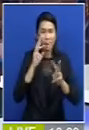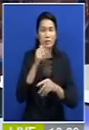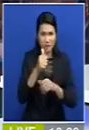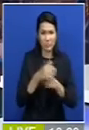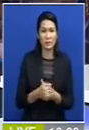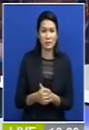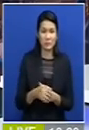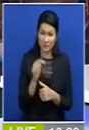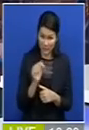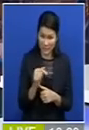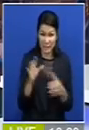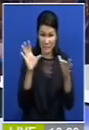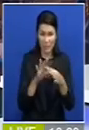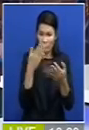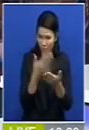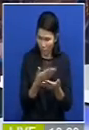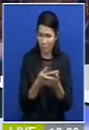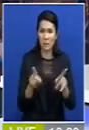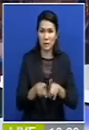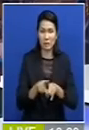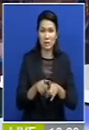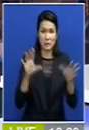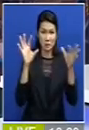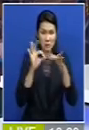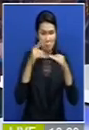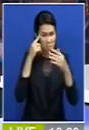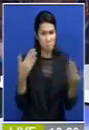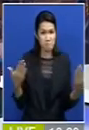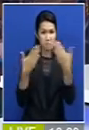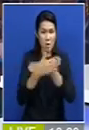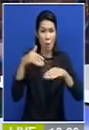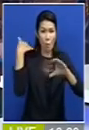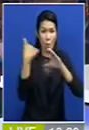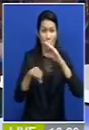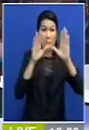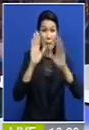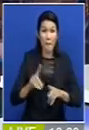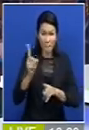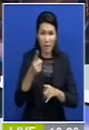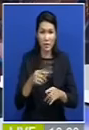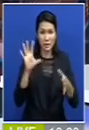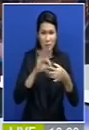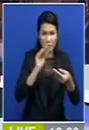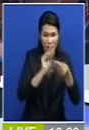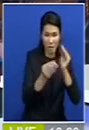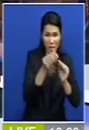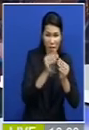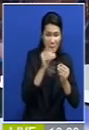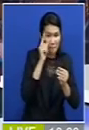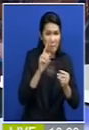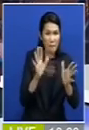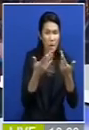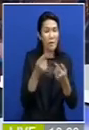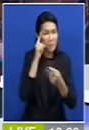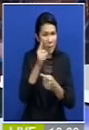ยังอยู่ที่เรื่องเงินเงินทองทองนะคะวันนี้ข่าวใหญ่การเปลี่ยนโฉมการโอนเงินแบบใหม่ทั้งเรื่องของเลขที่บัญชีการโอนเงินเรื่องของท